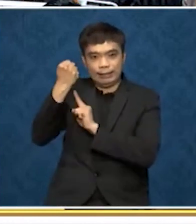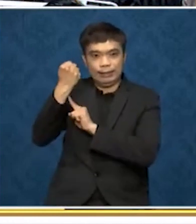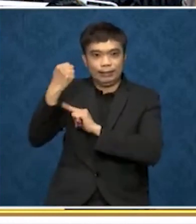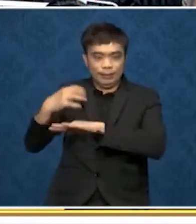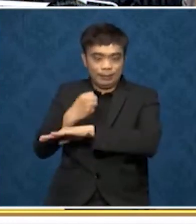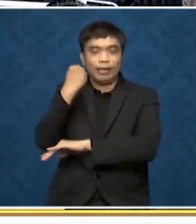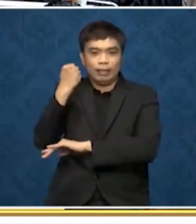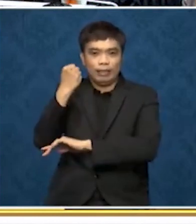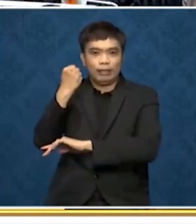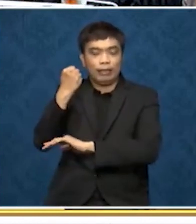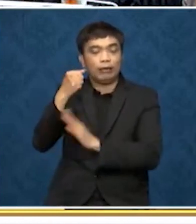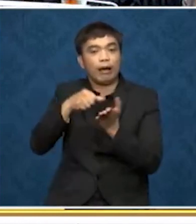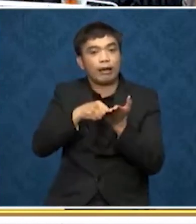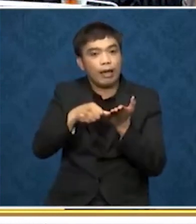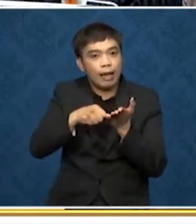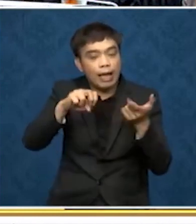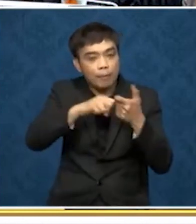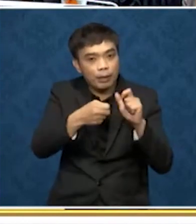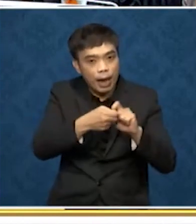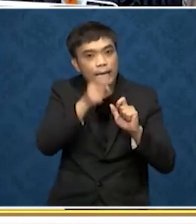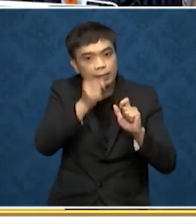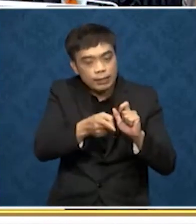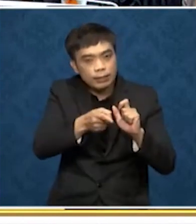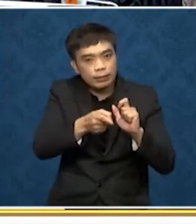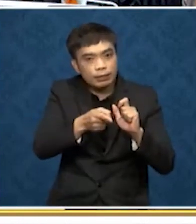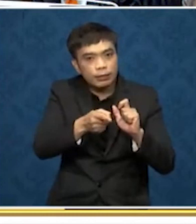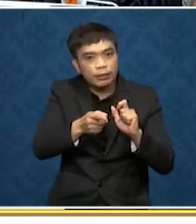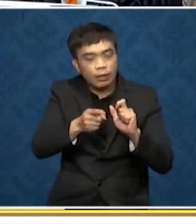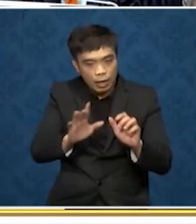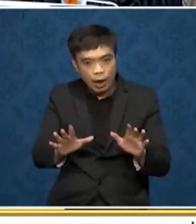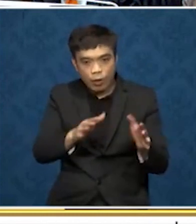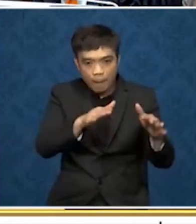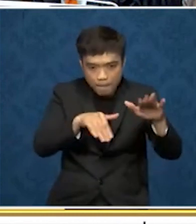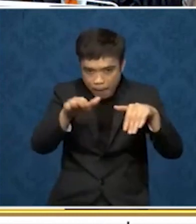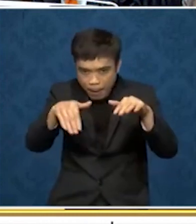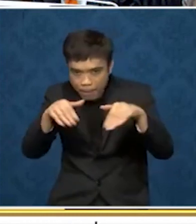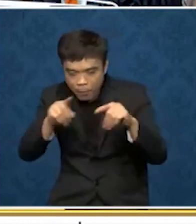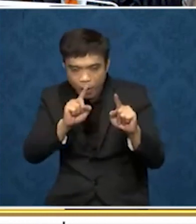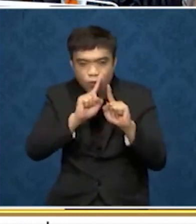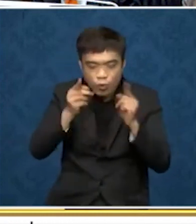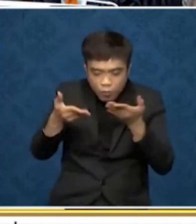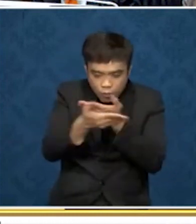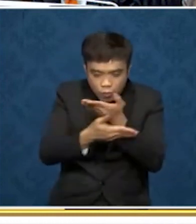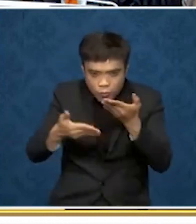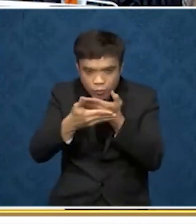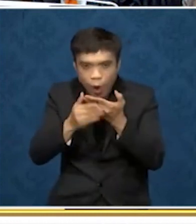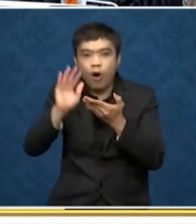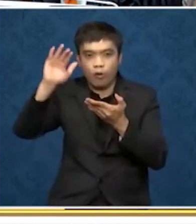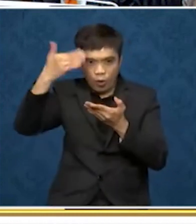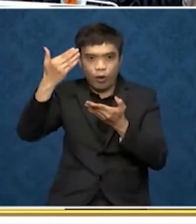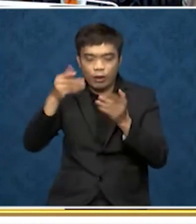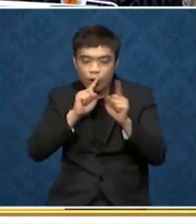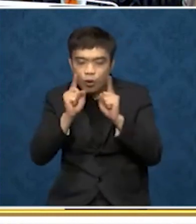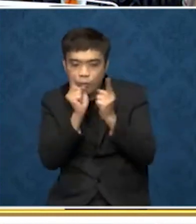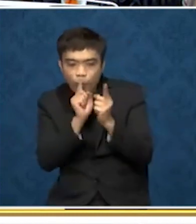คะอย่าจะแค่แก้ไขเรื่องนี้จริงๆจับเข่าคุยกับเยาวชนก่อนค่ะเลิกตั้งแง่กับเค้าก่อนค่ะ